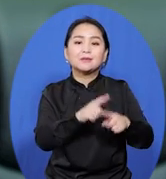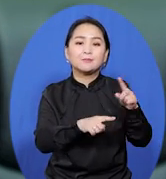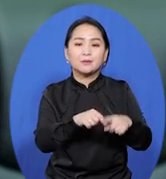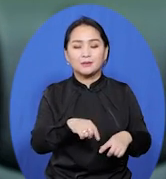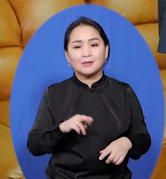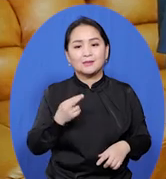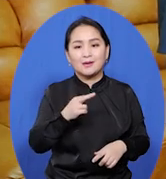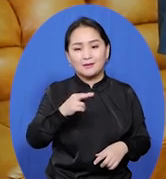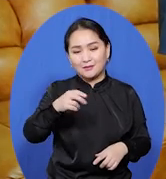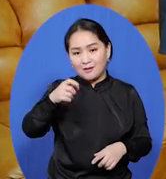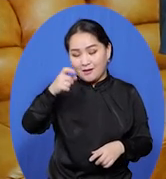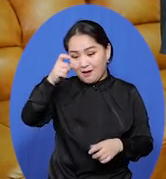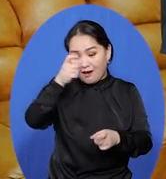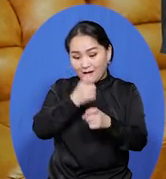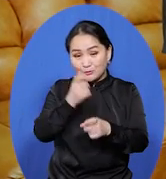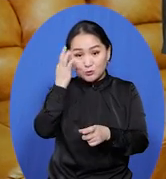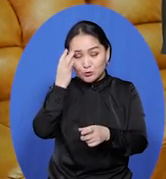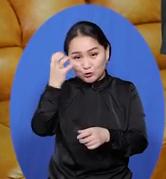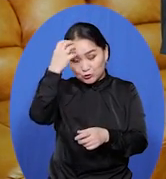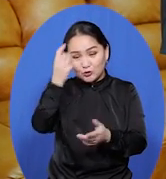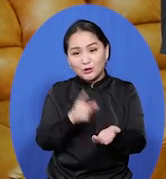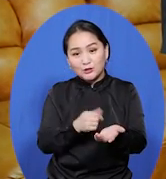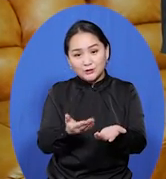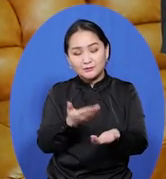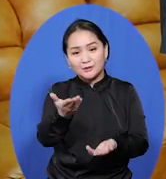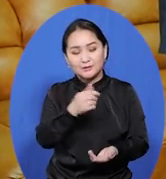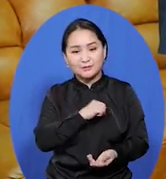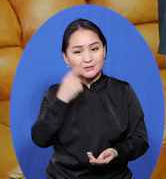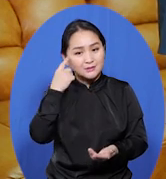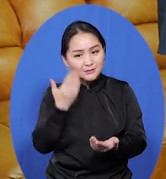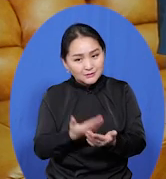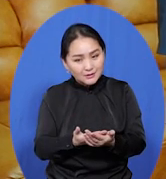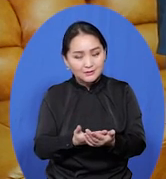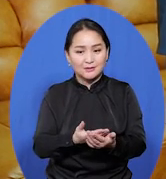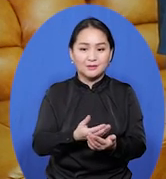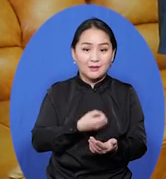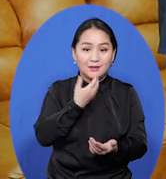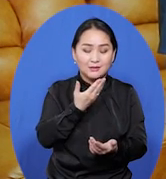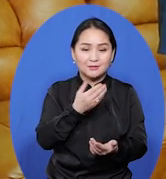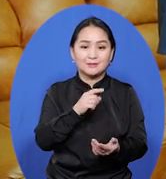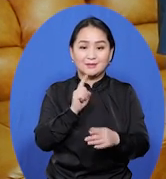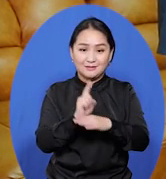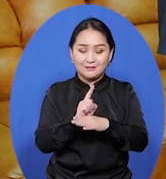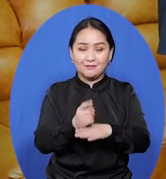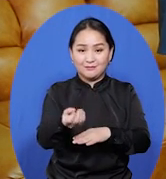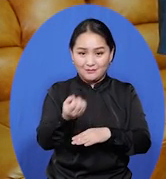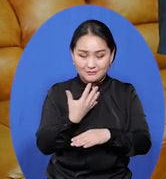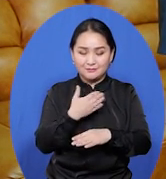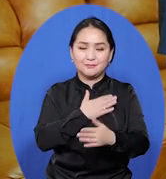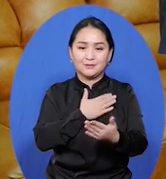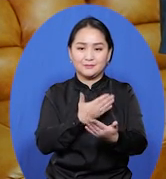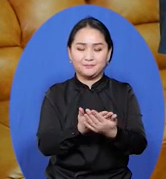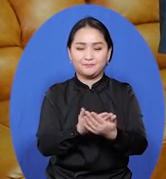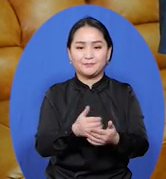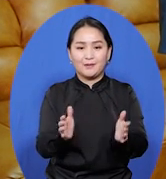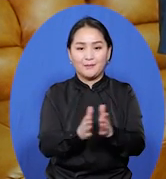байдгийг бэ гэдгийг тантай ярилцахыг хүслээ. Тэгээ тодорхой бас таны байр суурь болон сан санаачлагыг сонслоо. Зав гаргаж бидэнтэй ярилцсанд тун